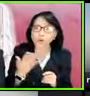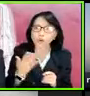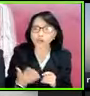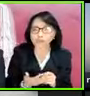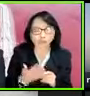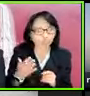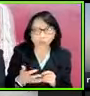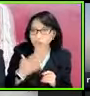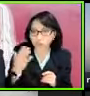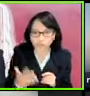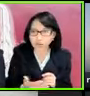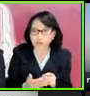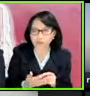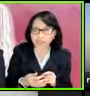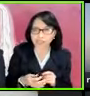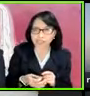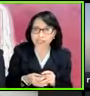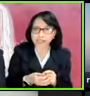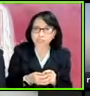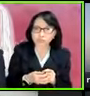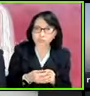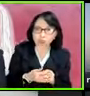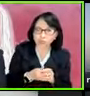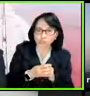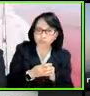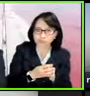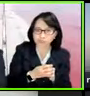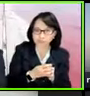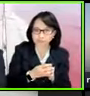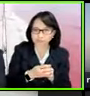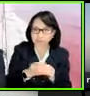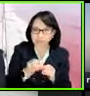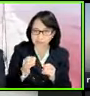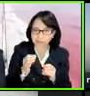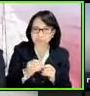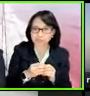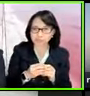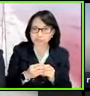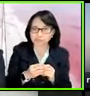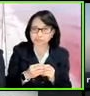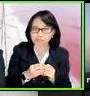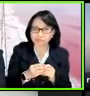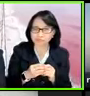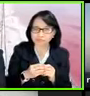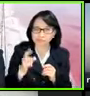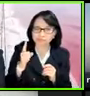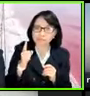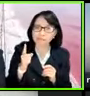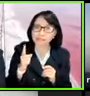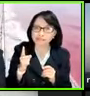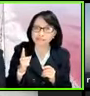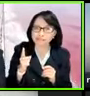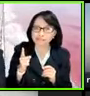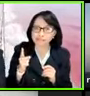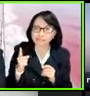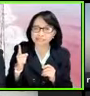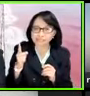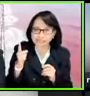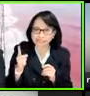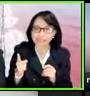diulang oleh uji ulang ulang oleh Rasul Paulus Apa itu pertama